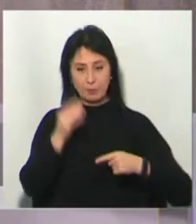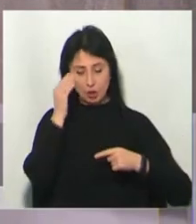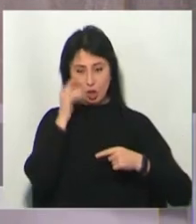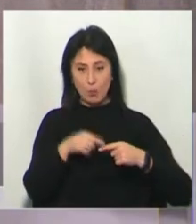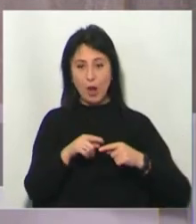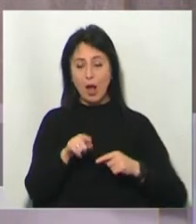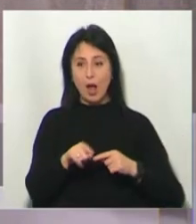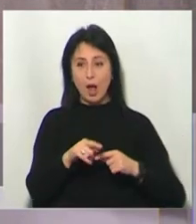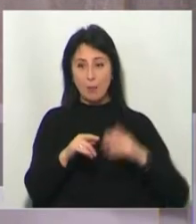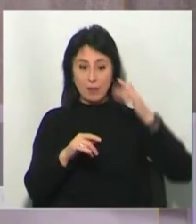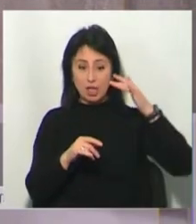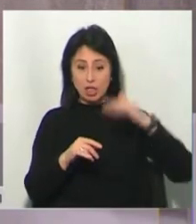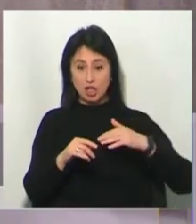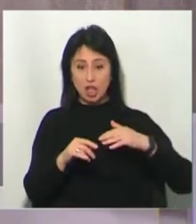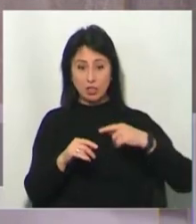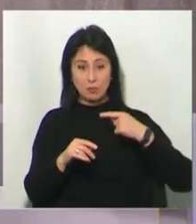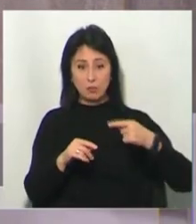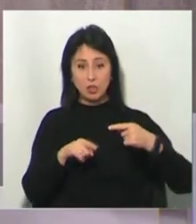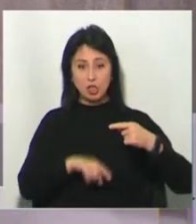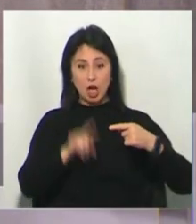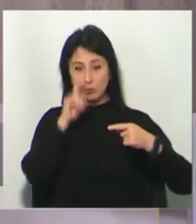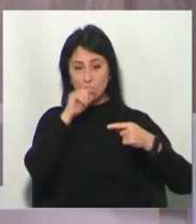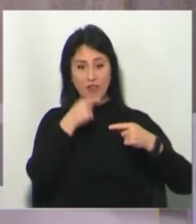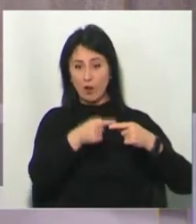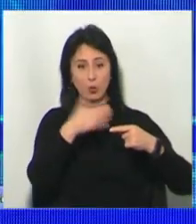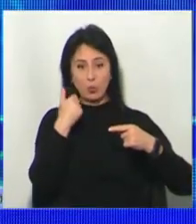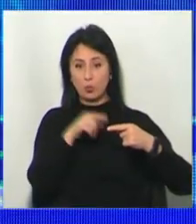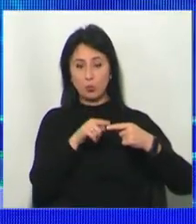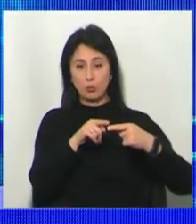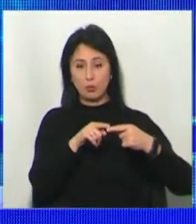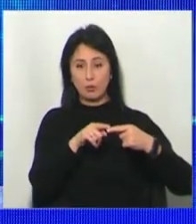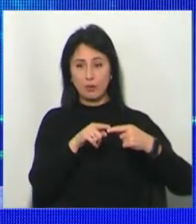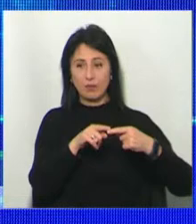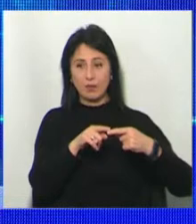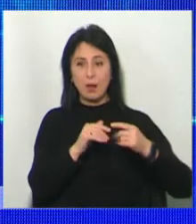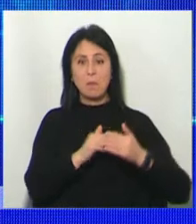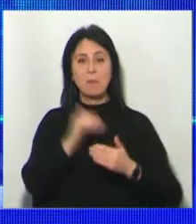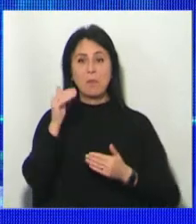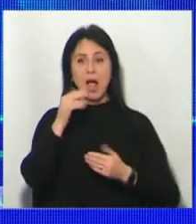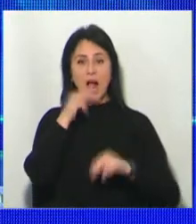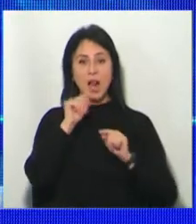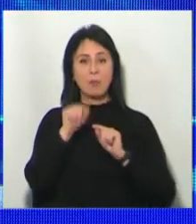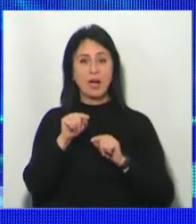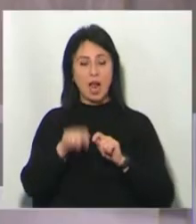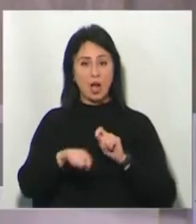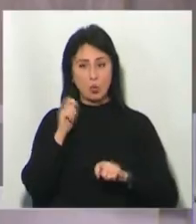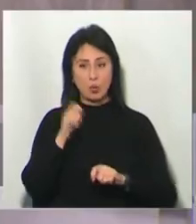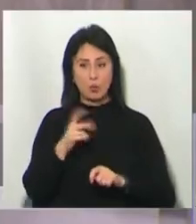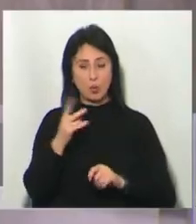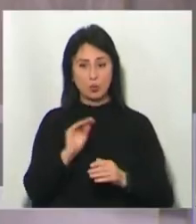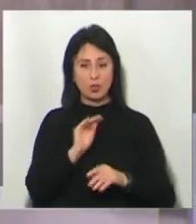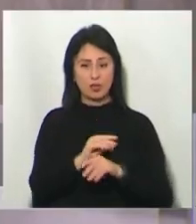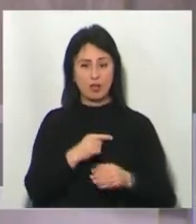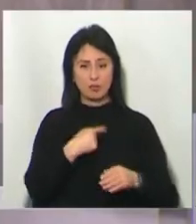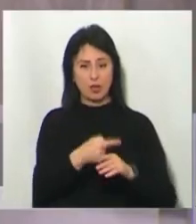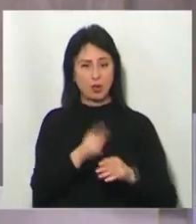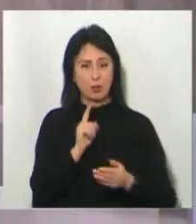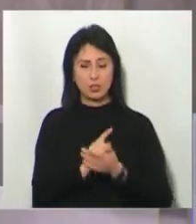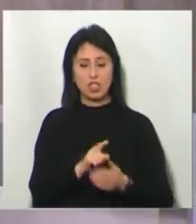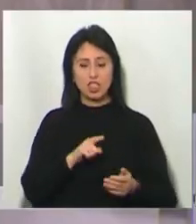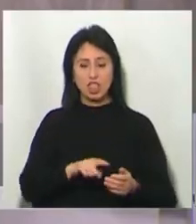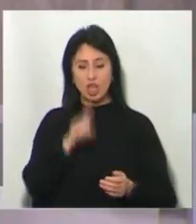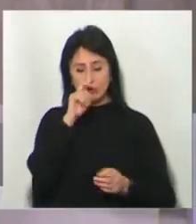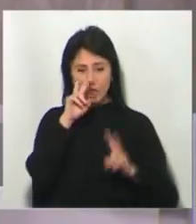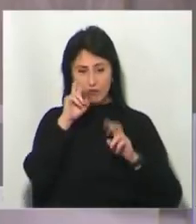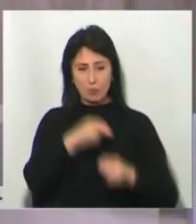მსჯელობად. თუმცა ამ ჩამონათვალში არ არის შარდმჟავას კვლევა, მიუხედავად მისი მაღალი ბრალეულობისა, რომელზედაც არაერთხელ გვისაუბრია